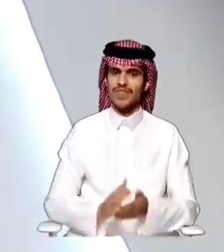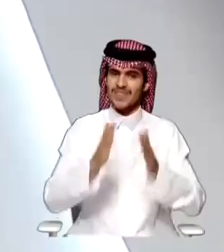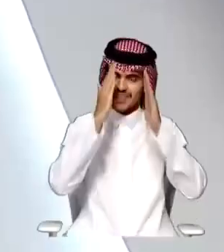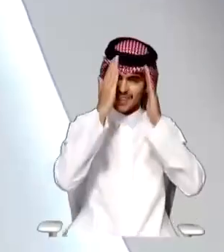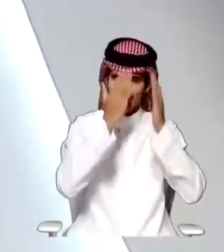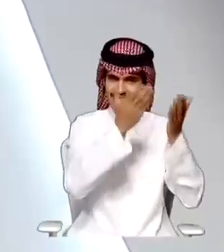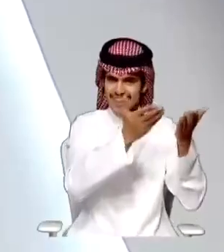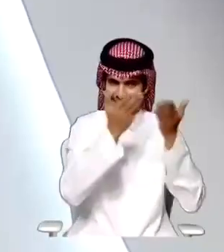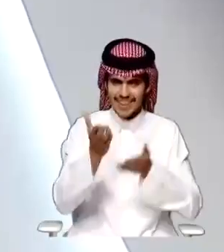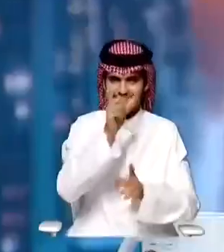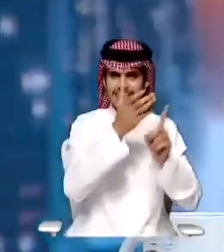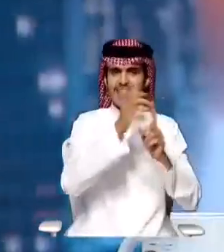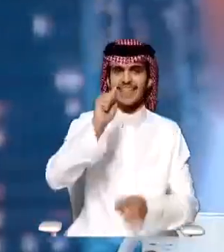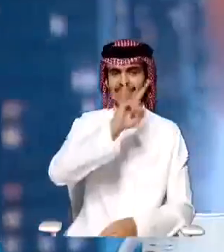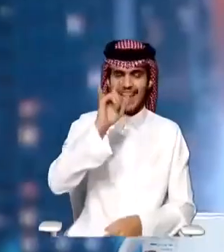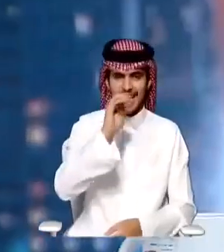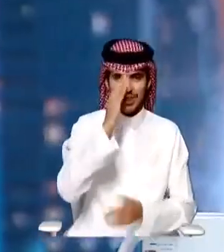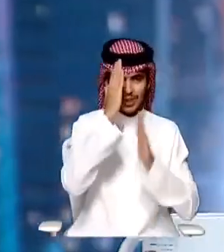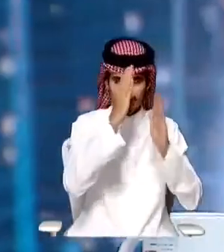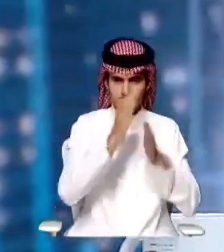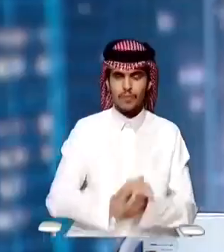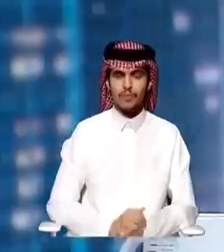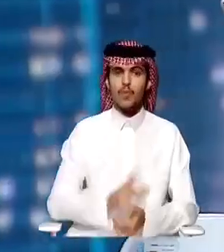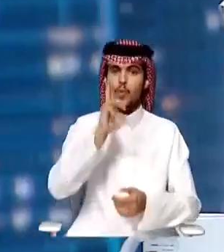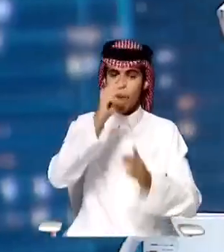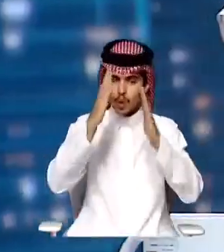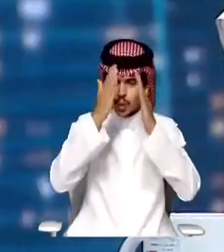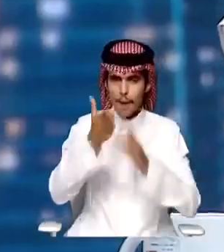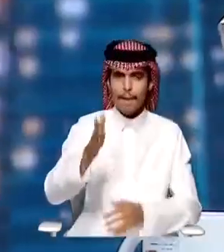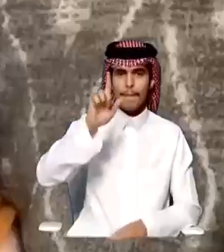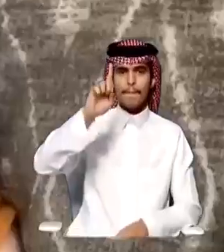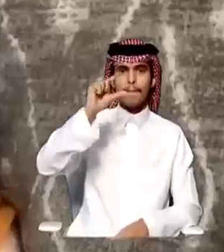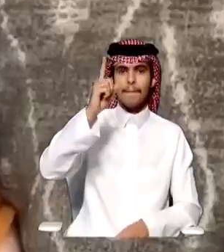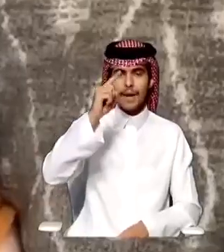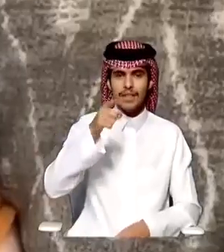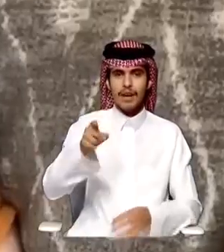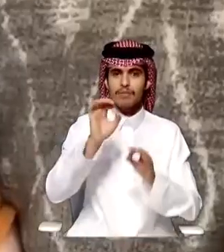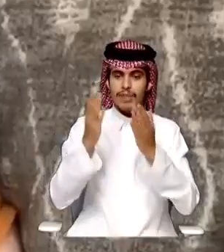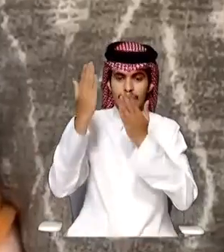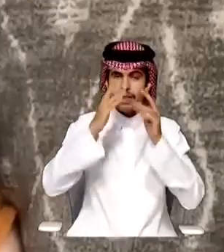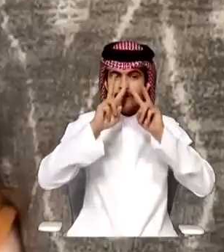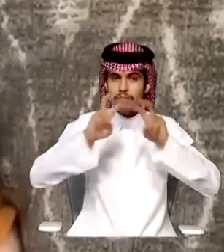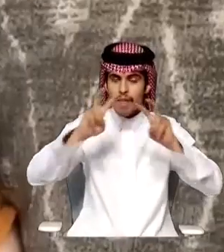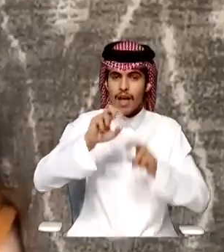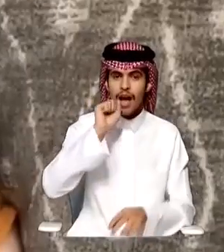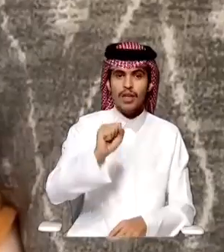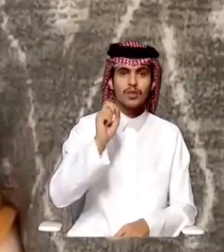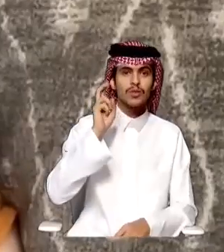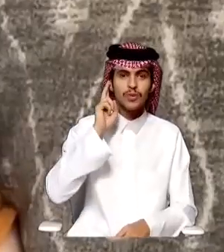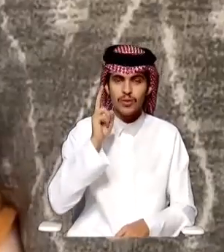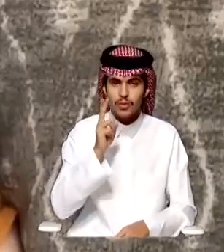موصول استاذ صلاح شكرا لبدر العمري وهو باحث دكتوراه وتعليم دراسات الصم كان معنا عبر سكايب